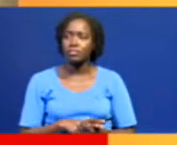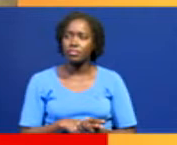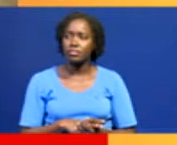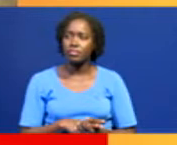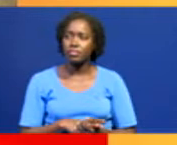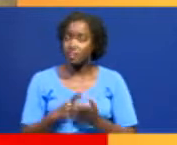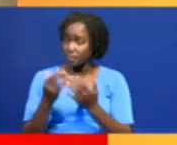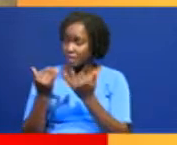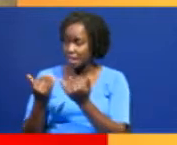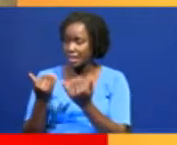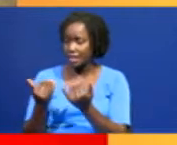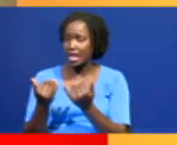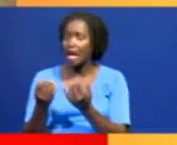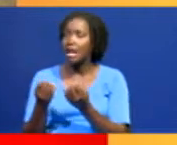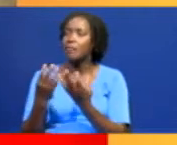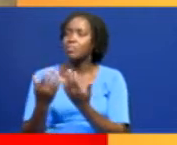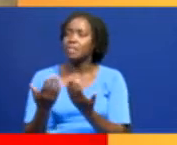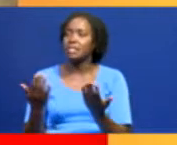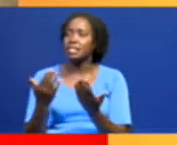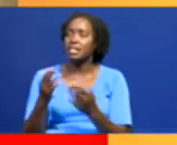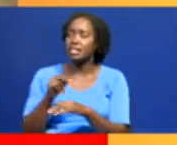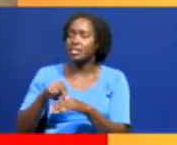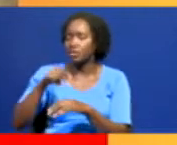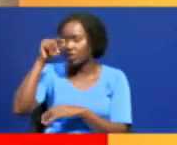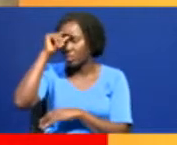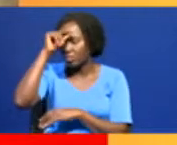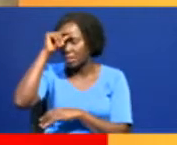Kwa sasa kuna mambo mengi ambayo serikali kuu